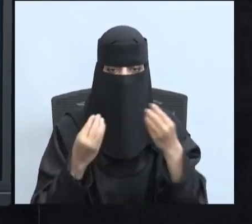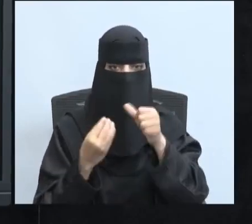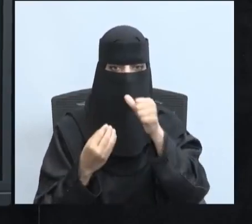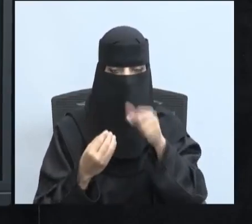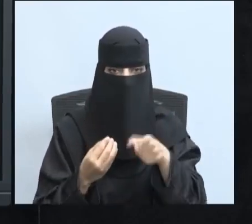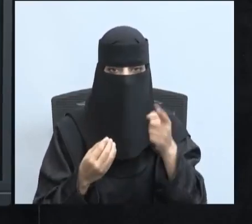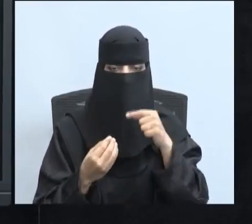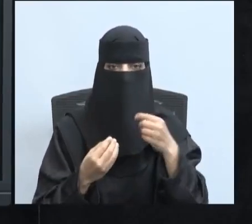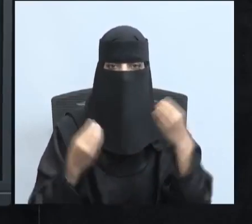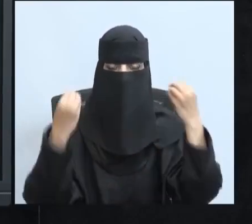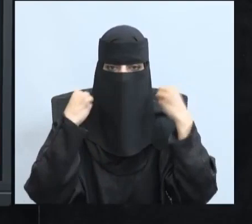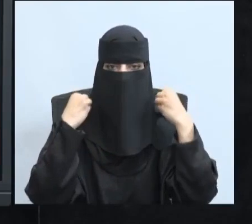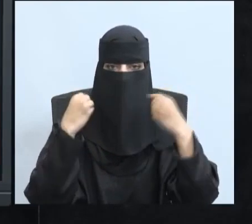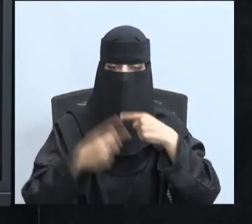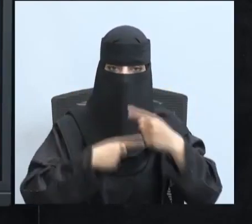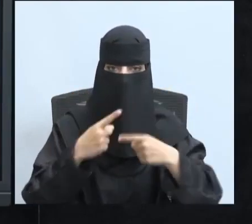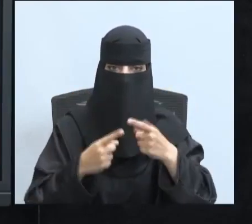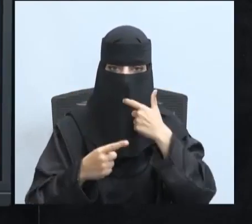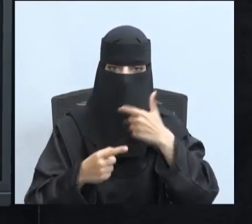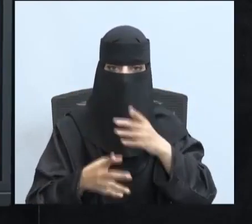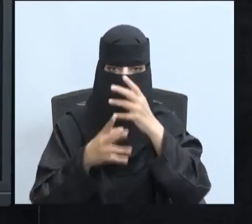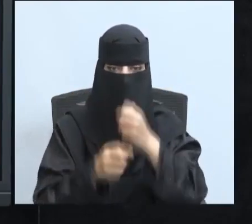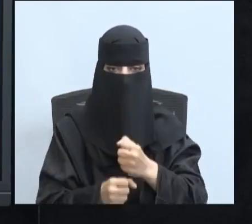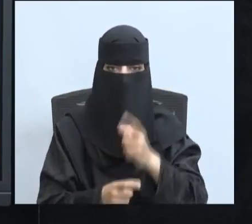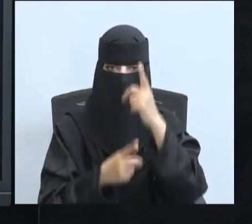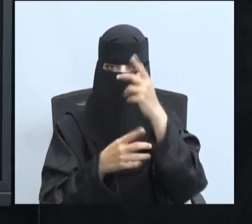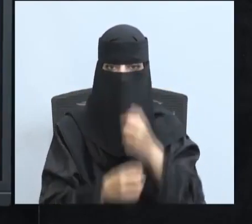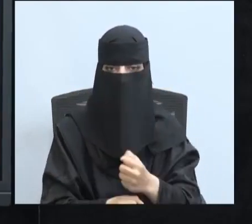الماء وممارسه الرياضه ودمتم سالمين في امان الله